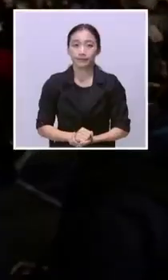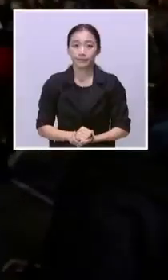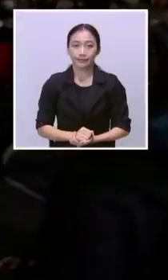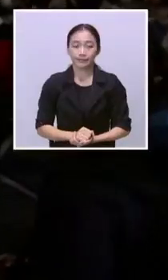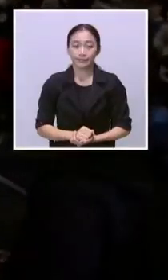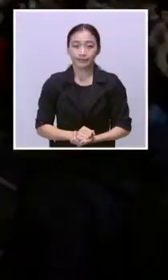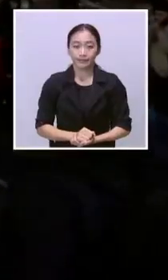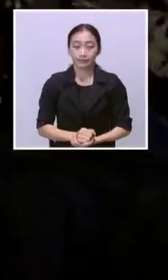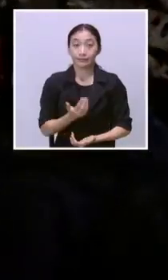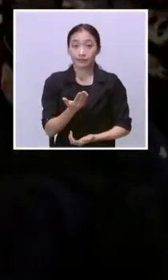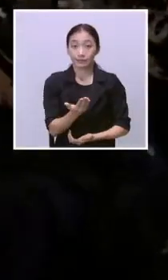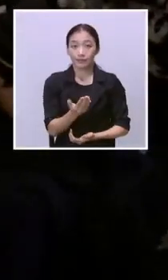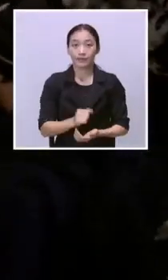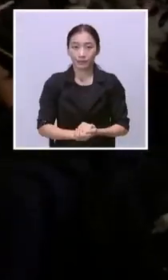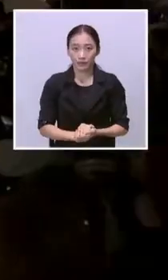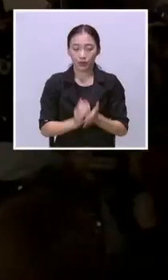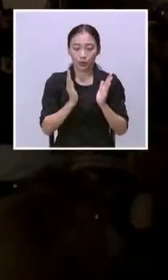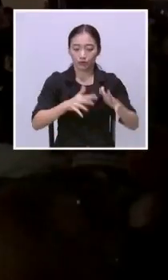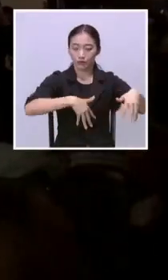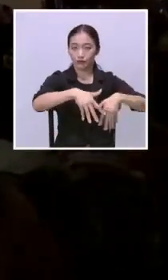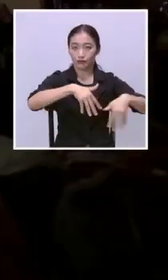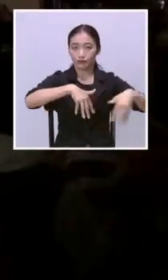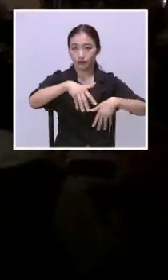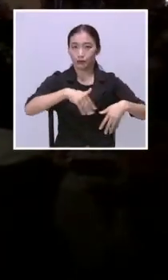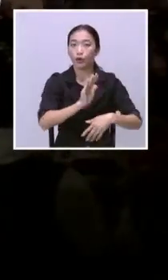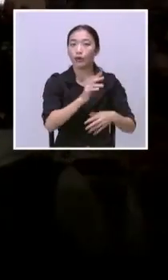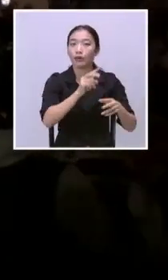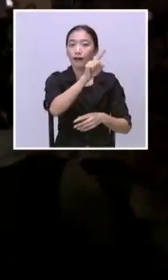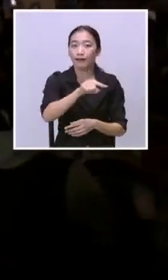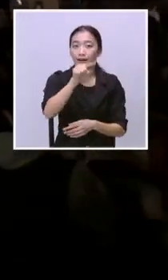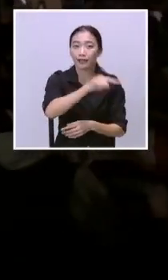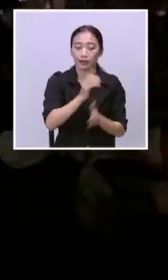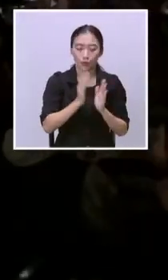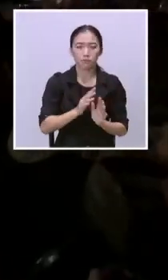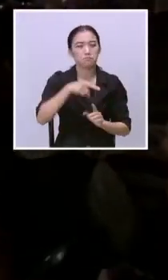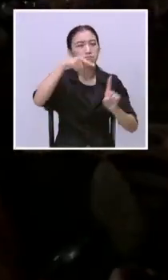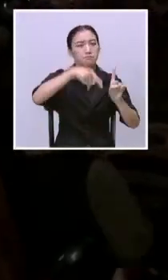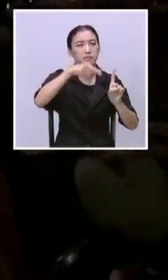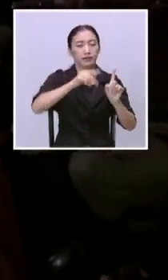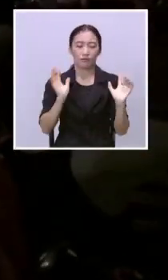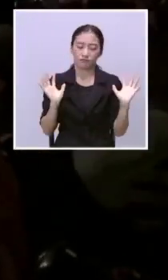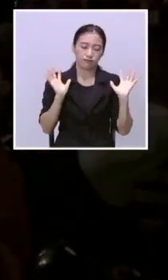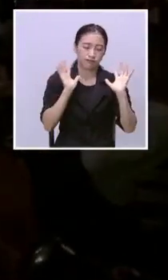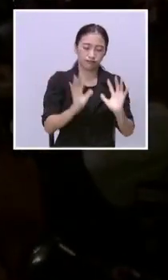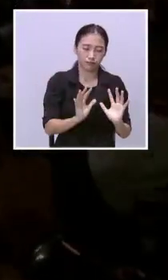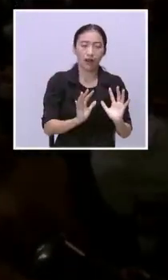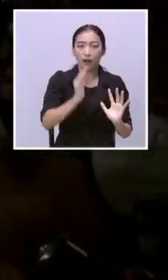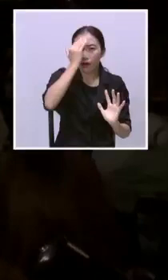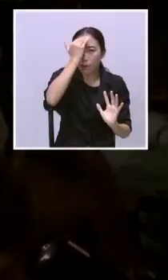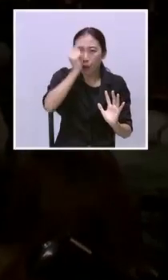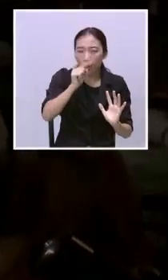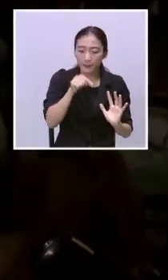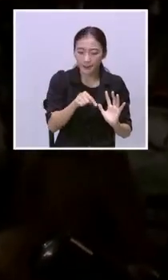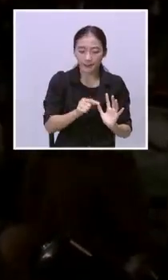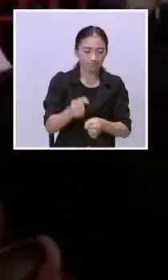เหตุการณ์นี้เกิดขึ้นเมื่อชาวเมืองบริสโตลทางตะวันตกเฉียงใต้ของอังกฤษหลายพันคนรวมตัวกันใจกลางเมืองต่อต้านมาตรการคุม